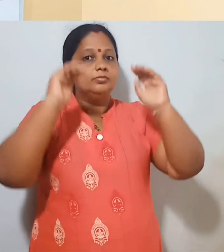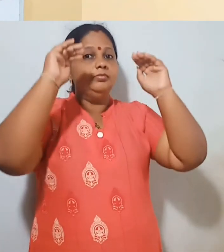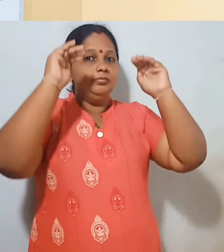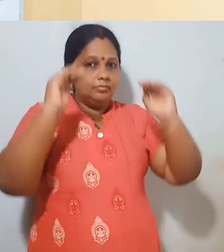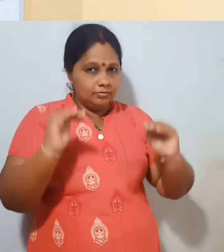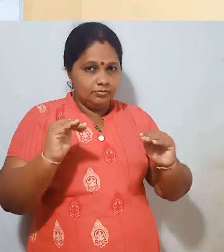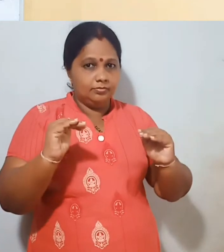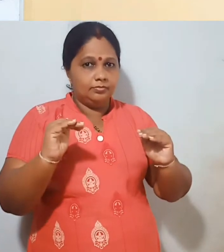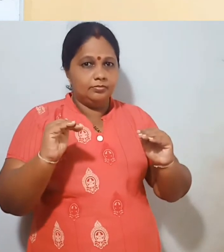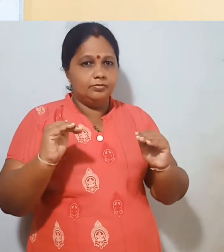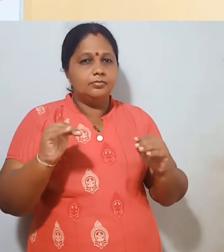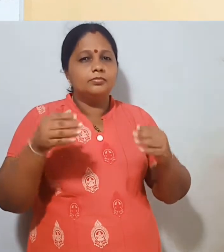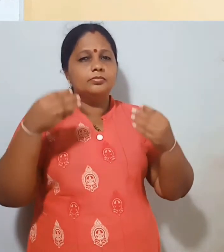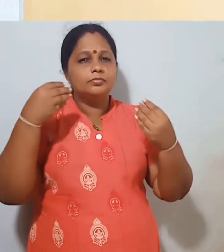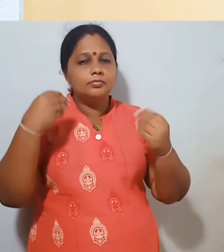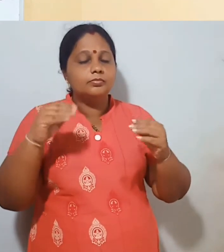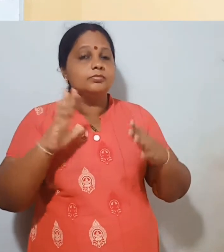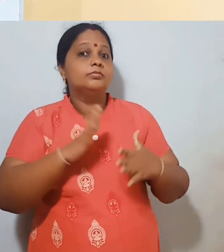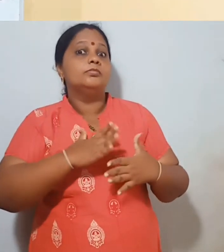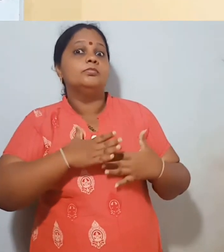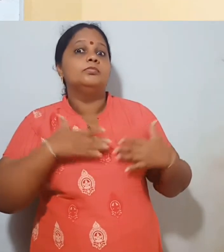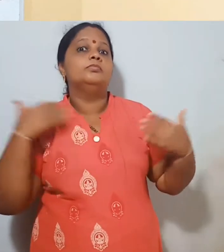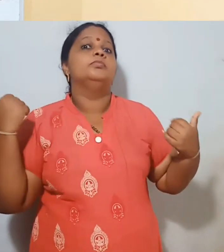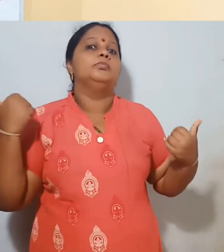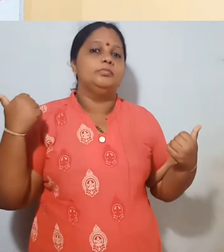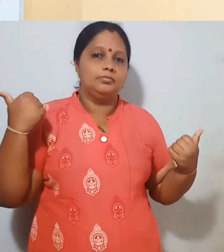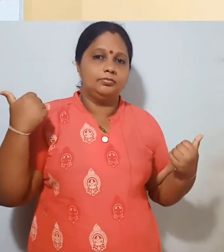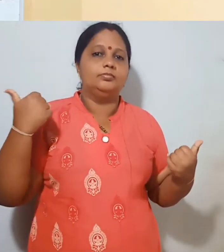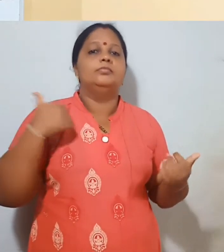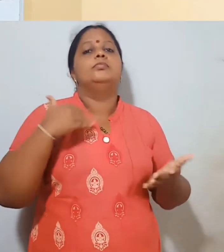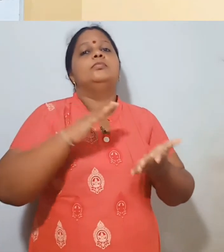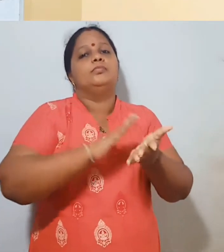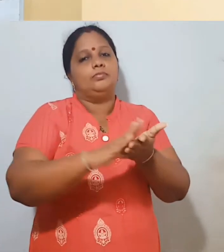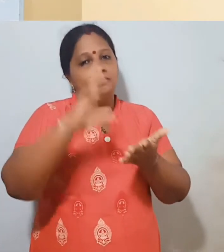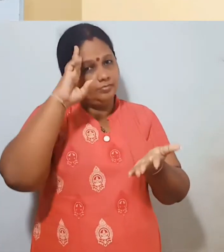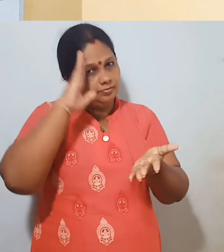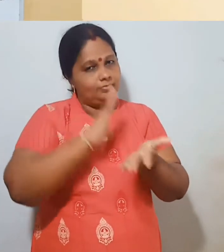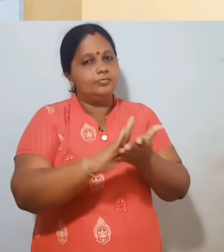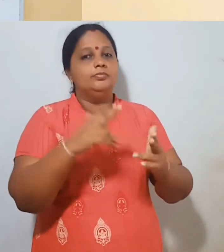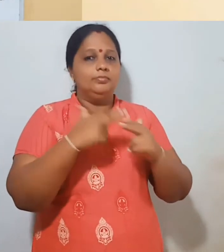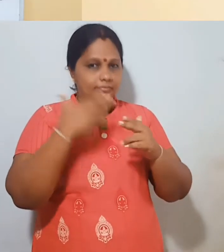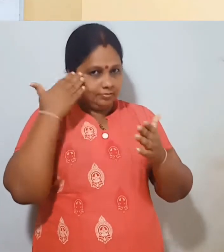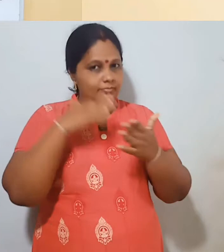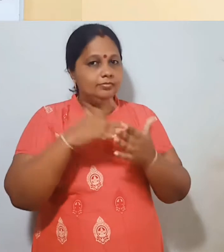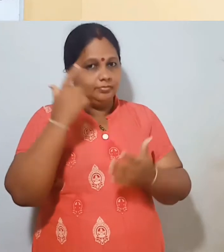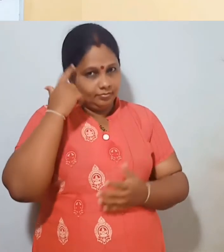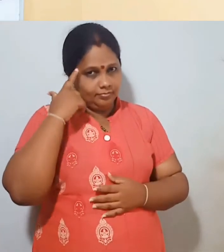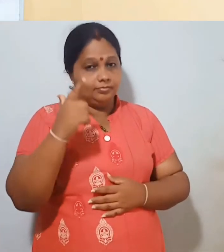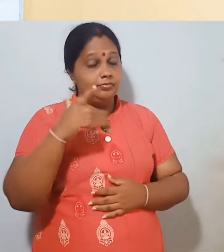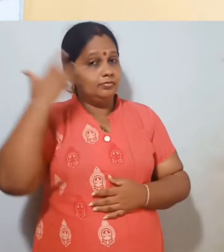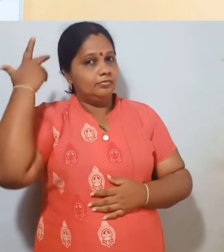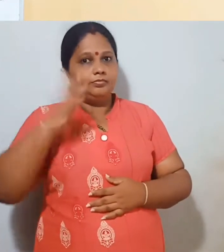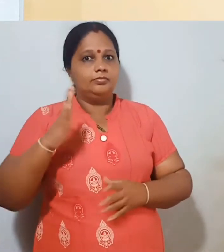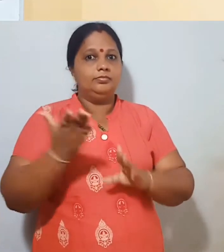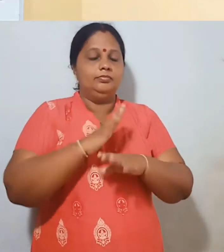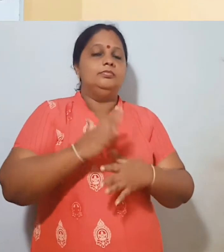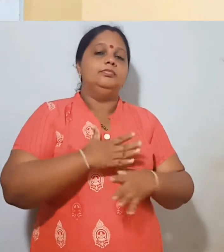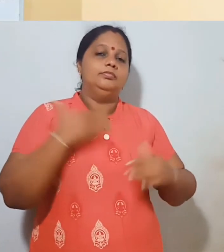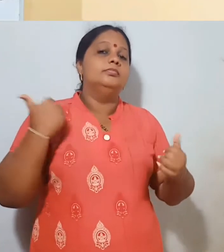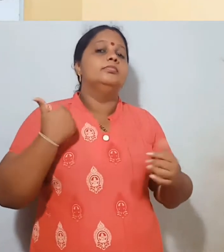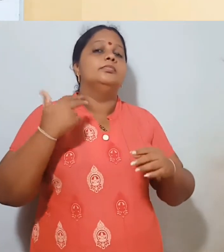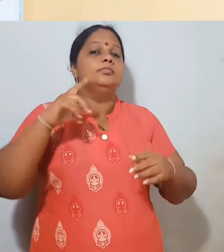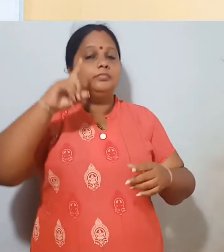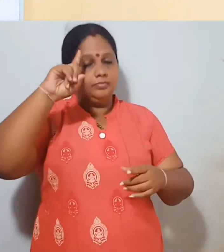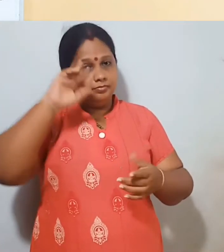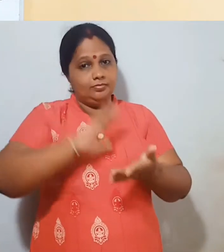குறைக்கிறது, லேசாக சுகமடைகிற வைக்கிறதுக்கு அவருக்கு நம்மளால என்ன செய்யணுமோ அதை செய்யறது, மரணத்தை தவிக்கிறது. இது